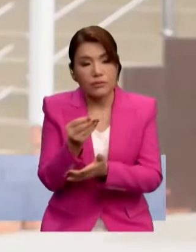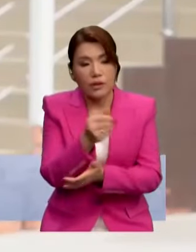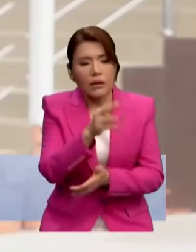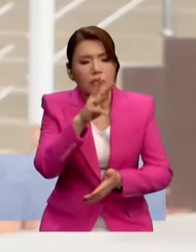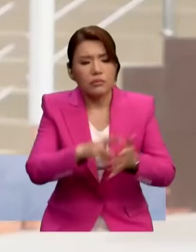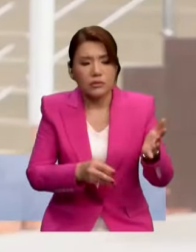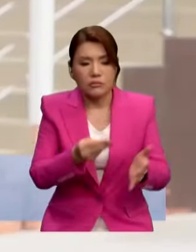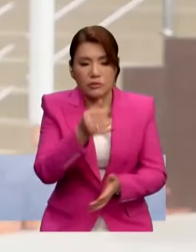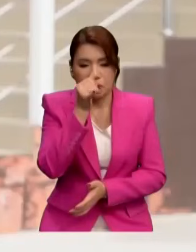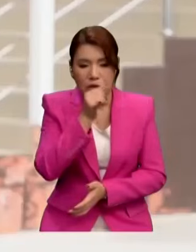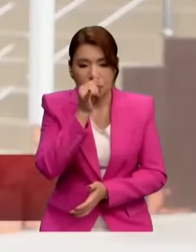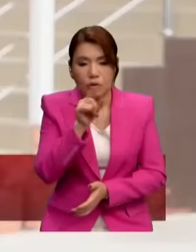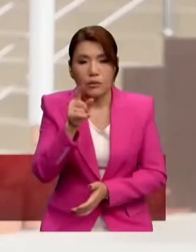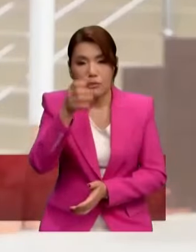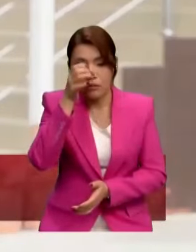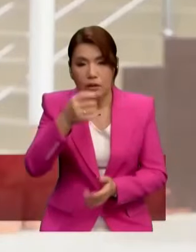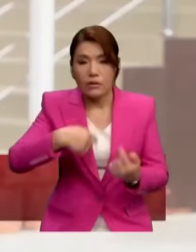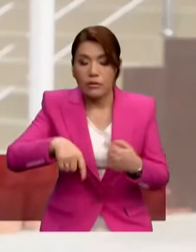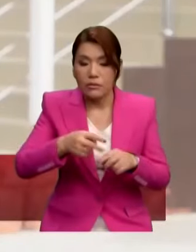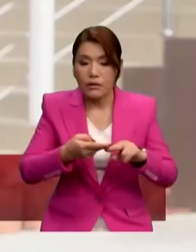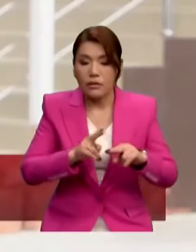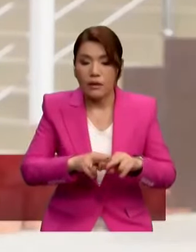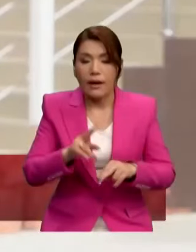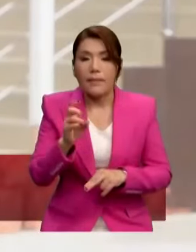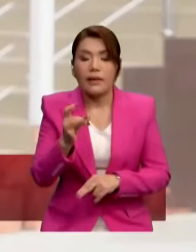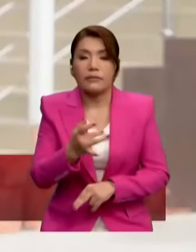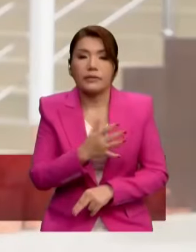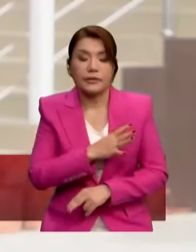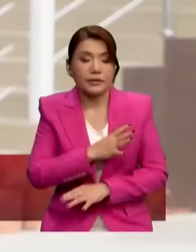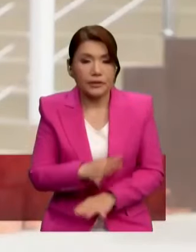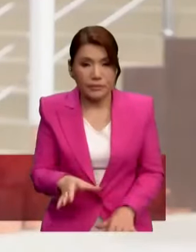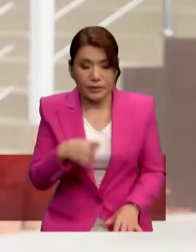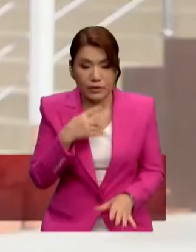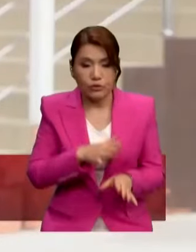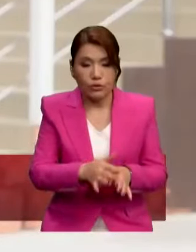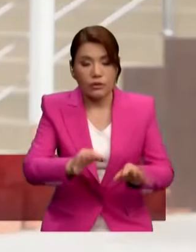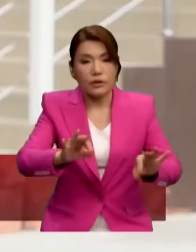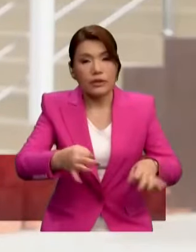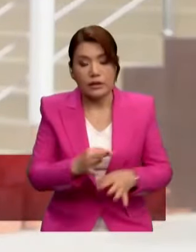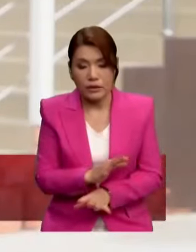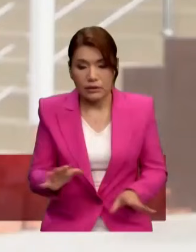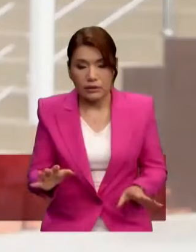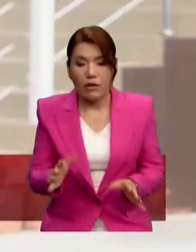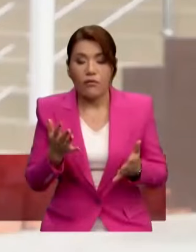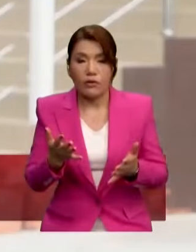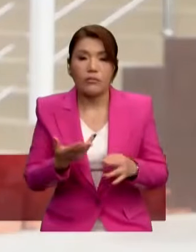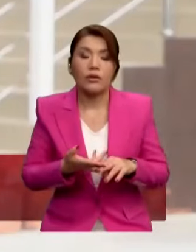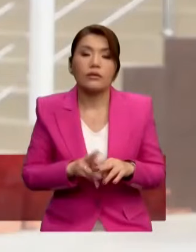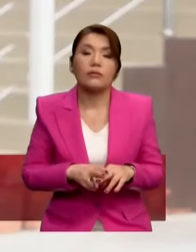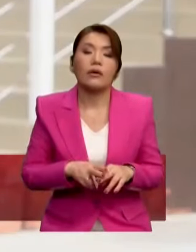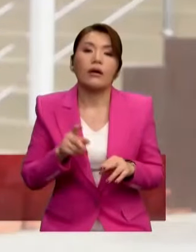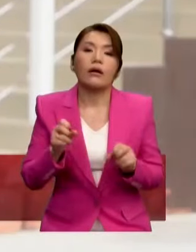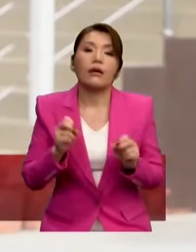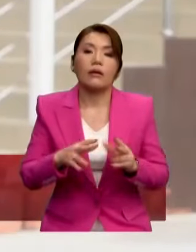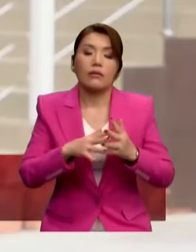айыппұл төлей алмаймыз, өйткені білім бөлімі әлі біз білім бөлімі балансына өткен жоқ мектеп. Біздің толық қабылдаған жоқпыз дейді. Сонда ол енді